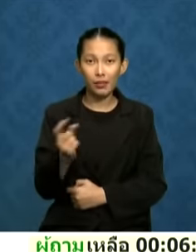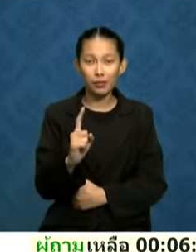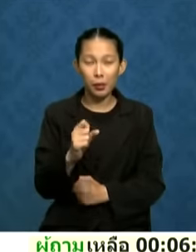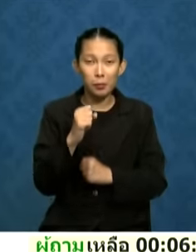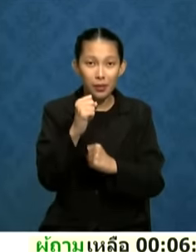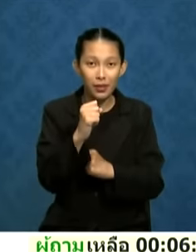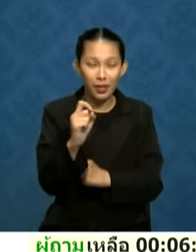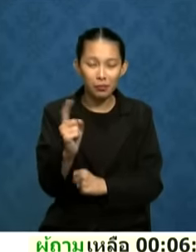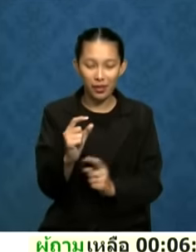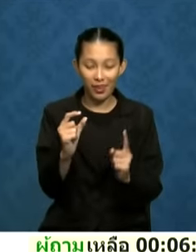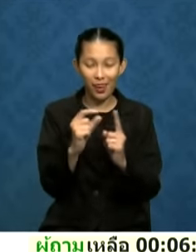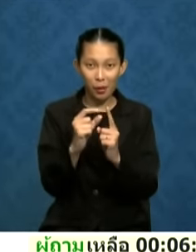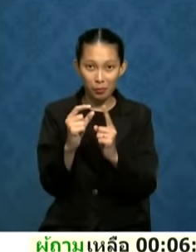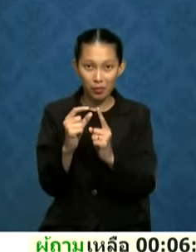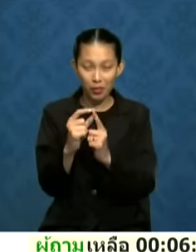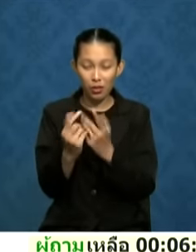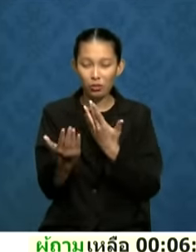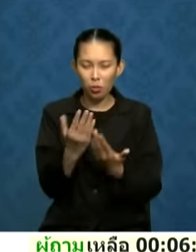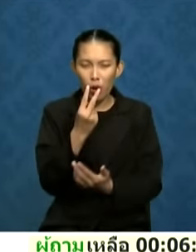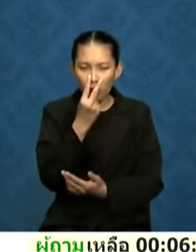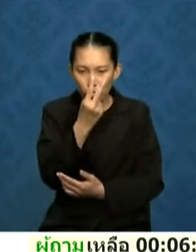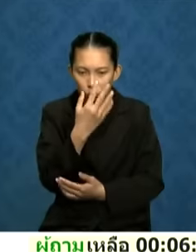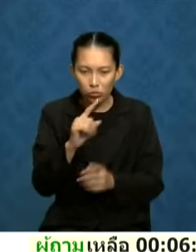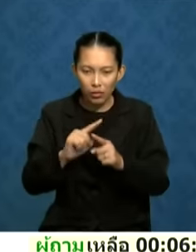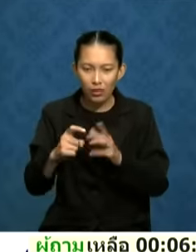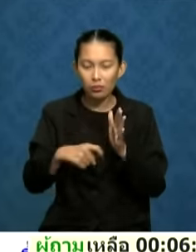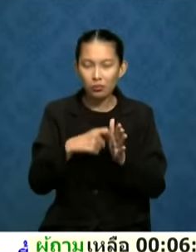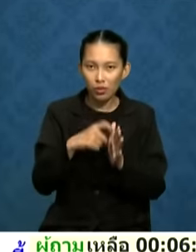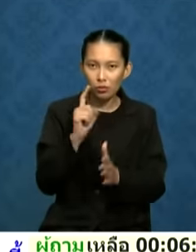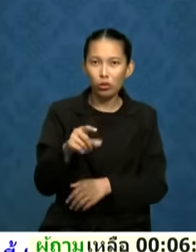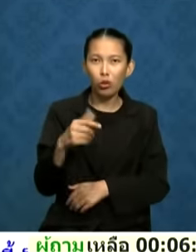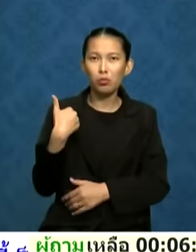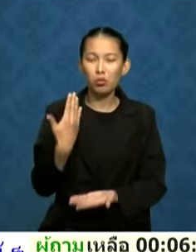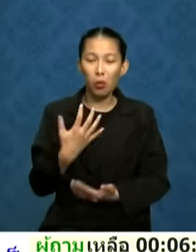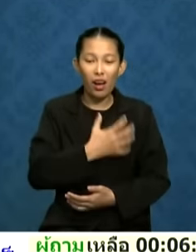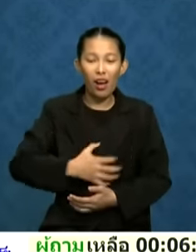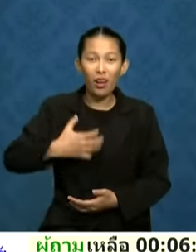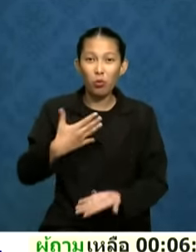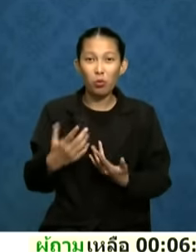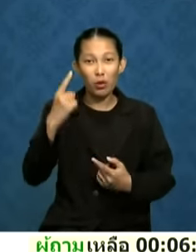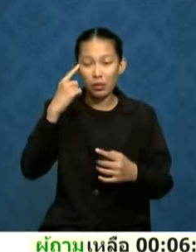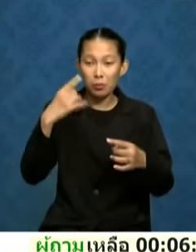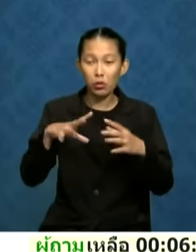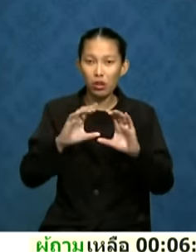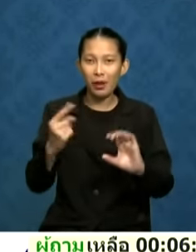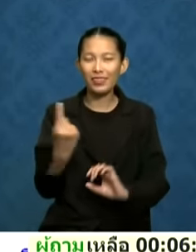ายามใช้คำพูดหรอการมองอยากมเหตุมีผลไมใช่มดวยอารมณ หอมองดวยการเปฝ่ายข้าญอยางเดียว